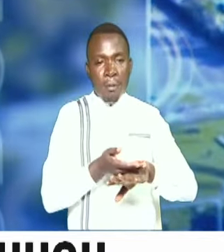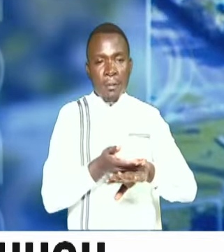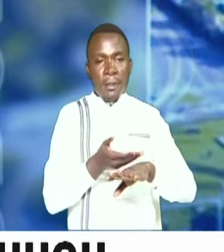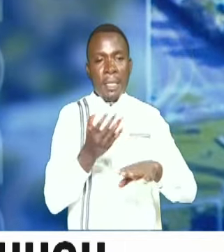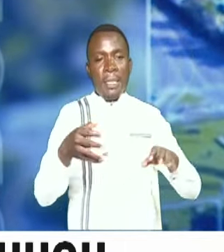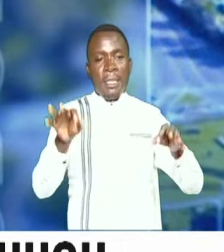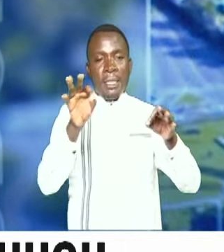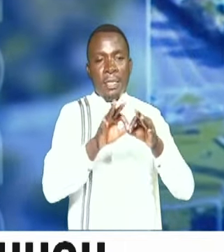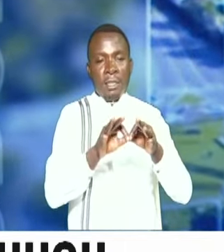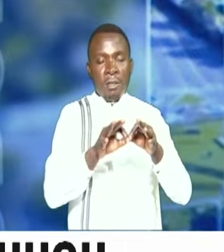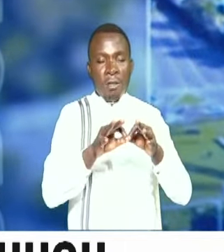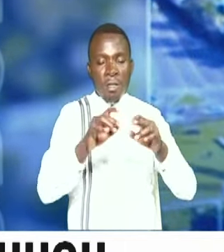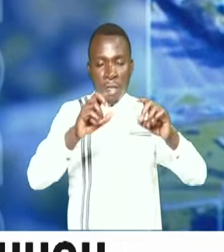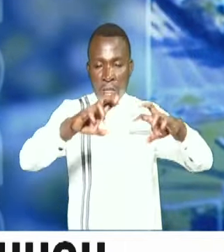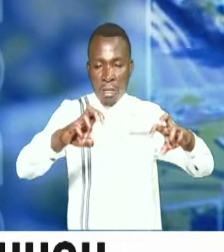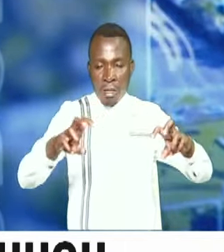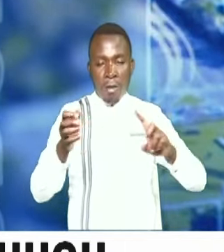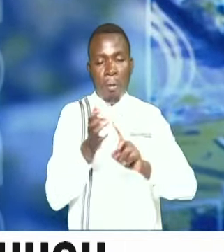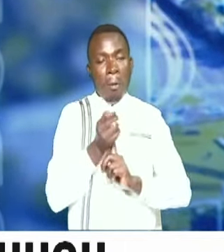agaciro yavumbuwe mu Rwanda